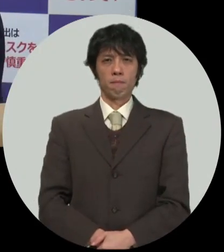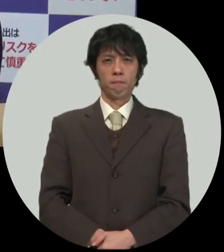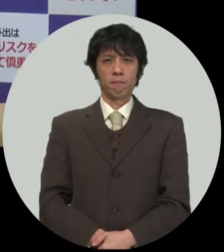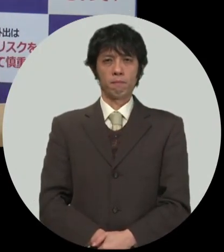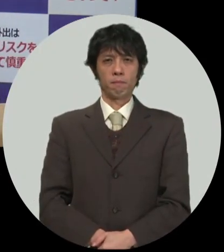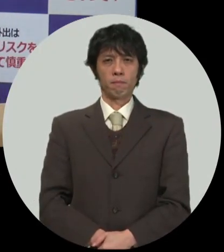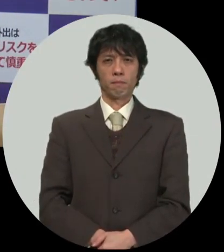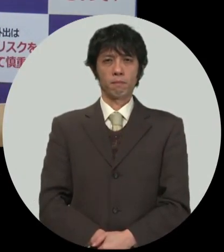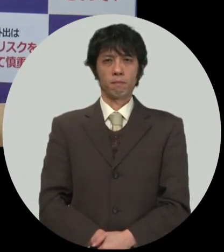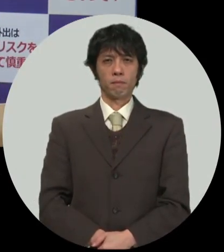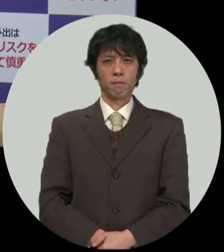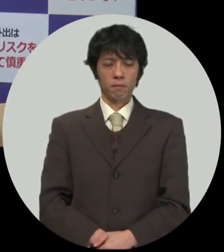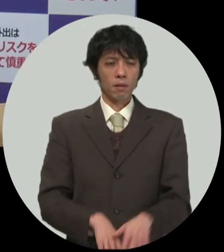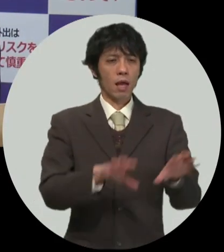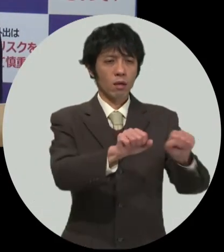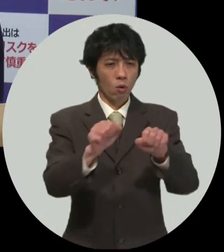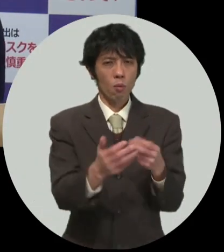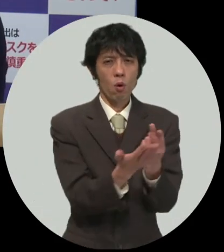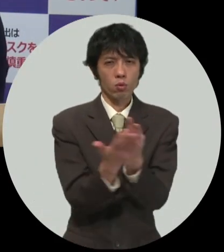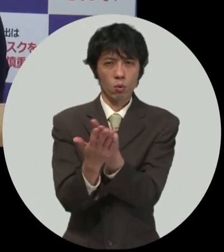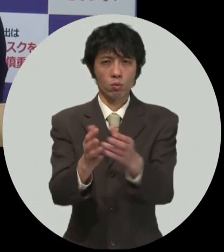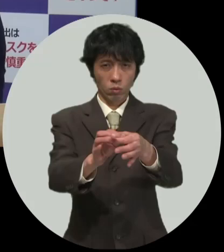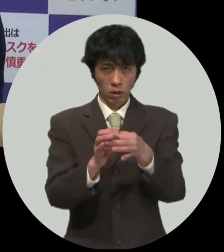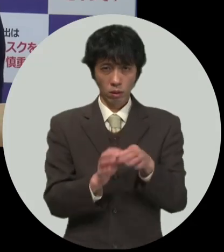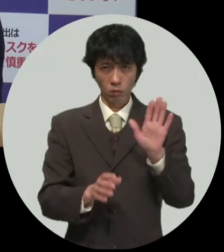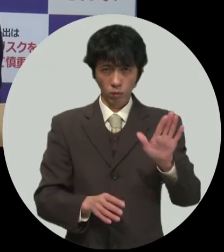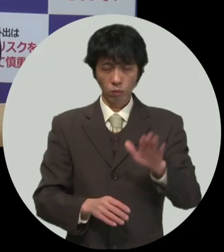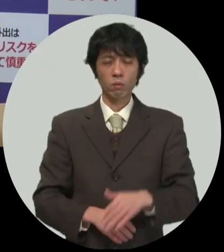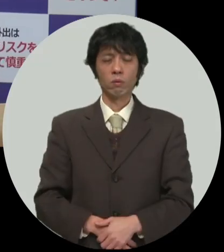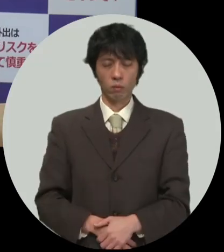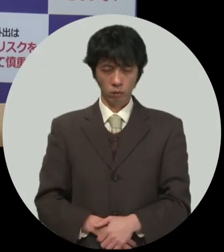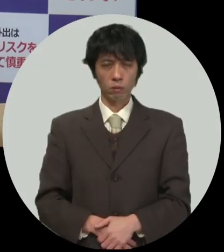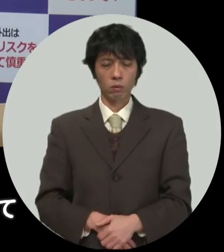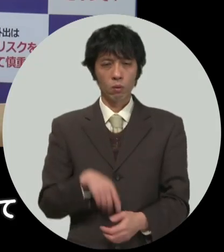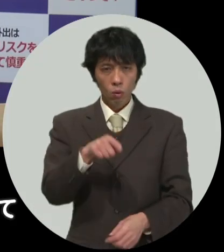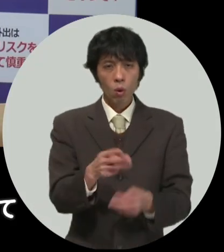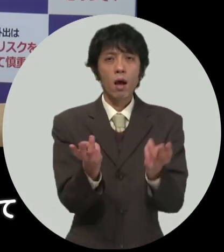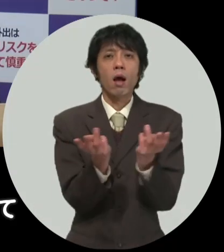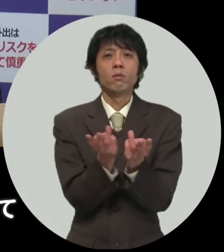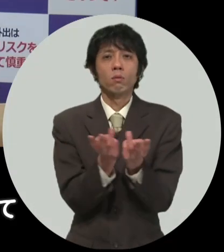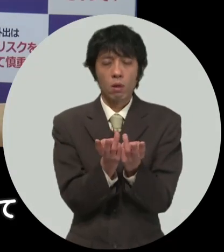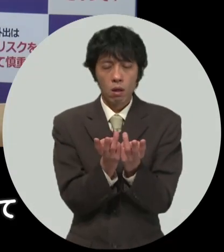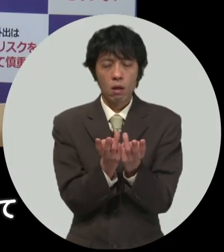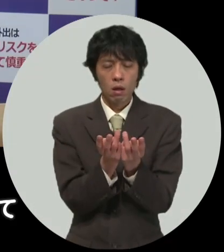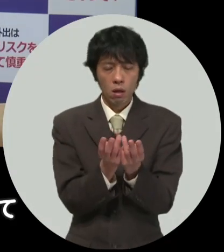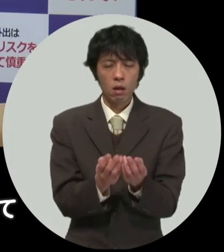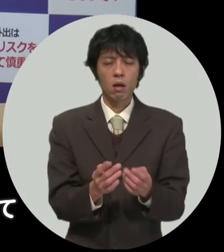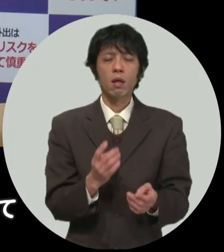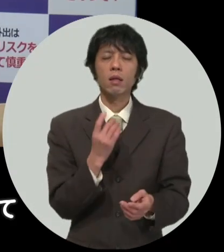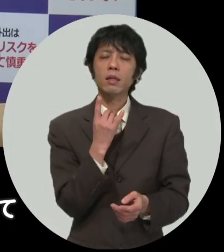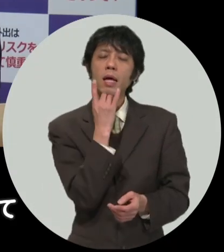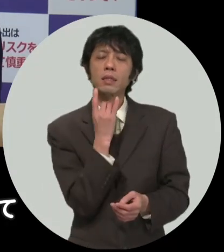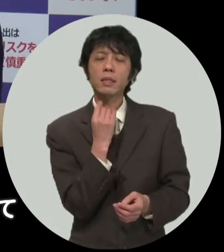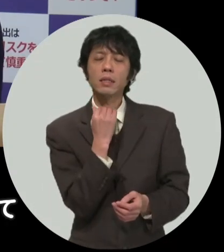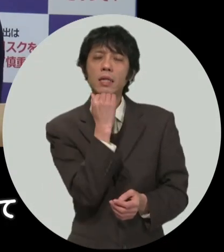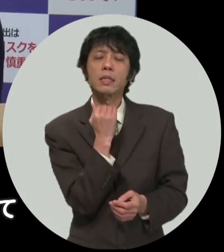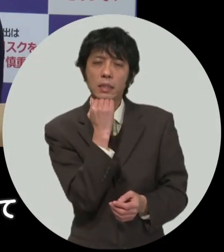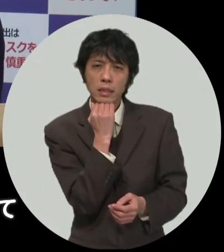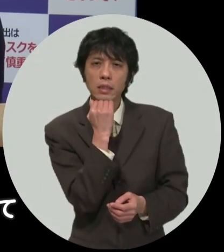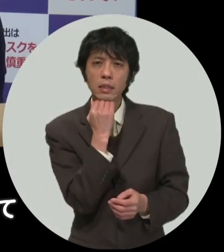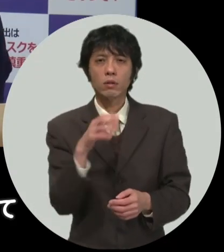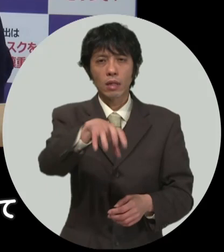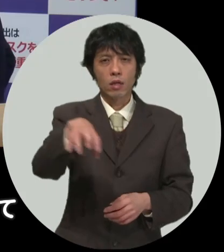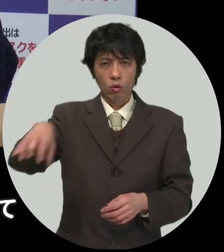確保病床につきましては、これは病床数については、入院待機ステーション、臨時の医療施設110床も含め